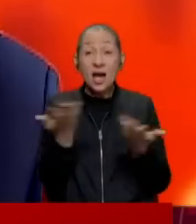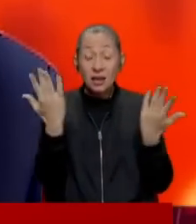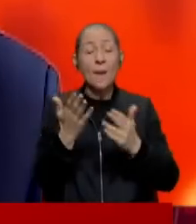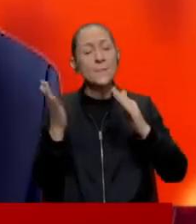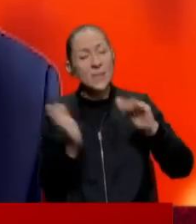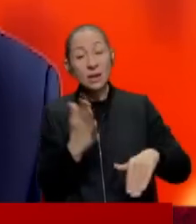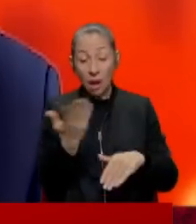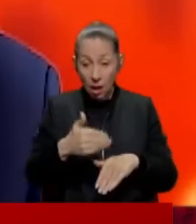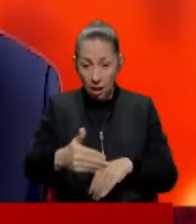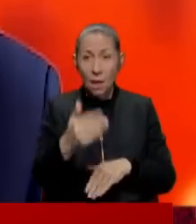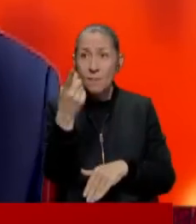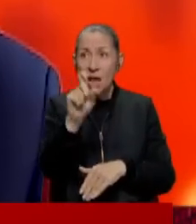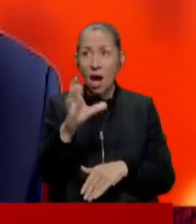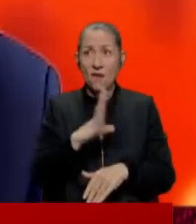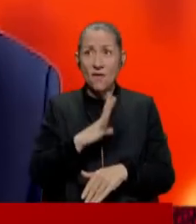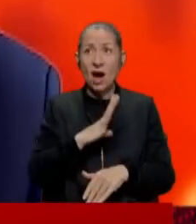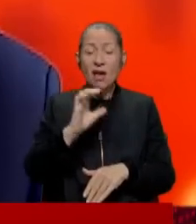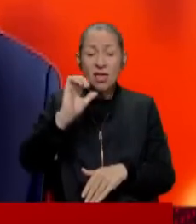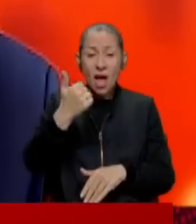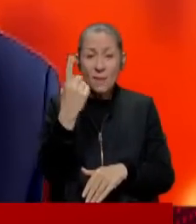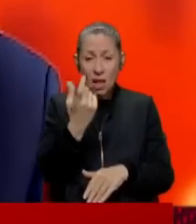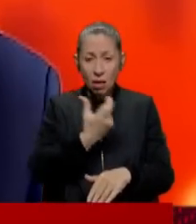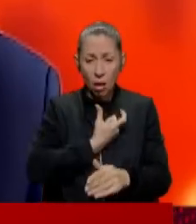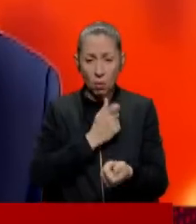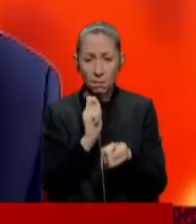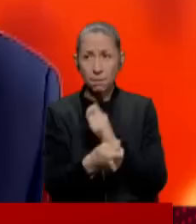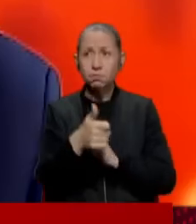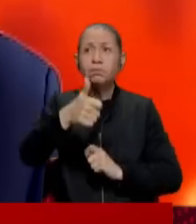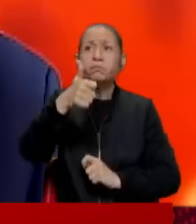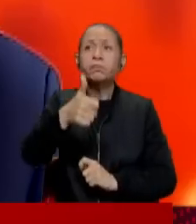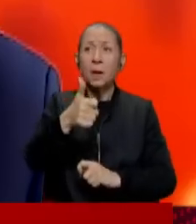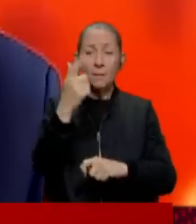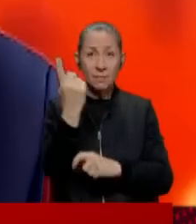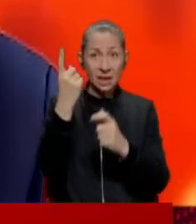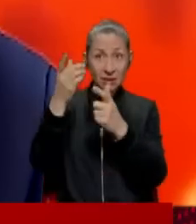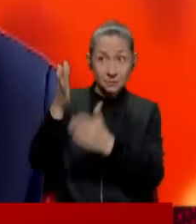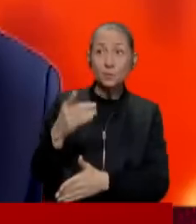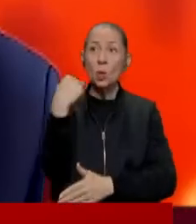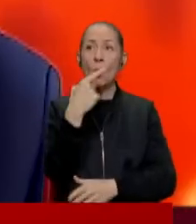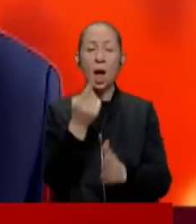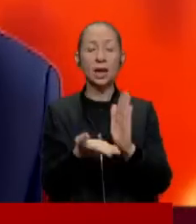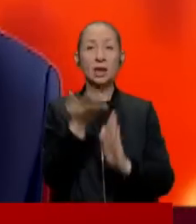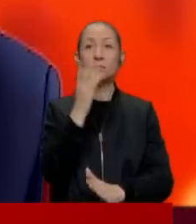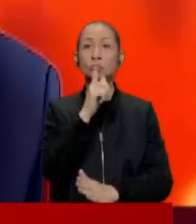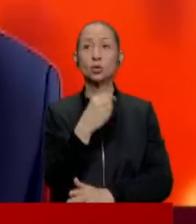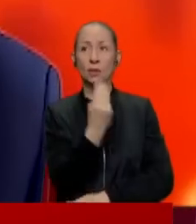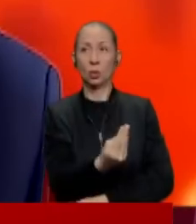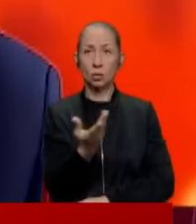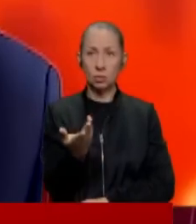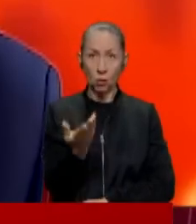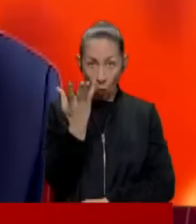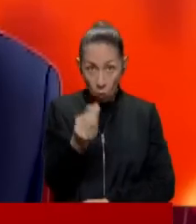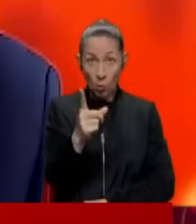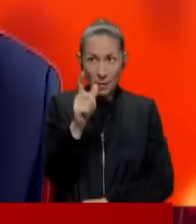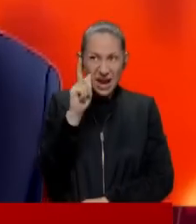bırakın Daha önünüzde bakın seçime 1 ay var Yarın bir kanunla bunu değiştirebilecek olan bir parti mülakatı kaldırmayı vaat olarak sun